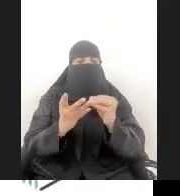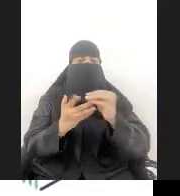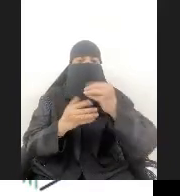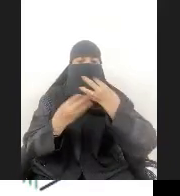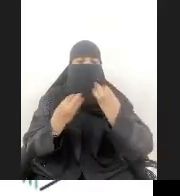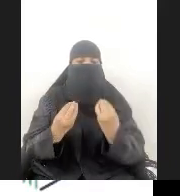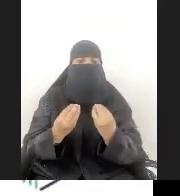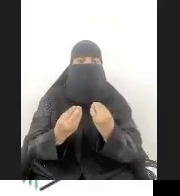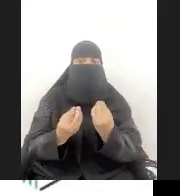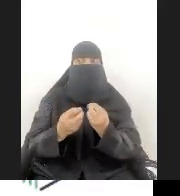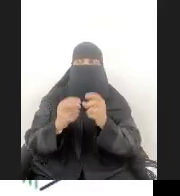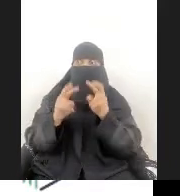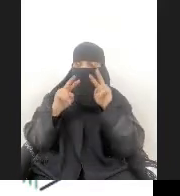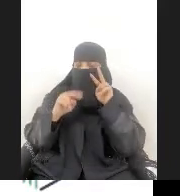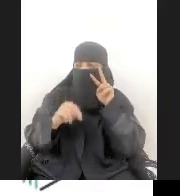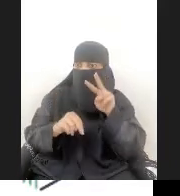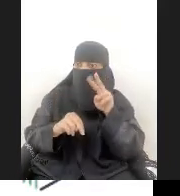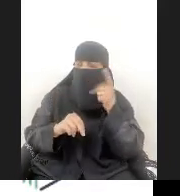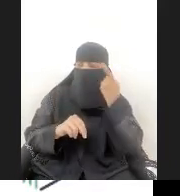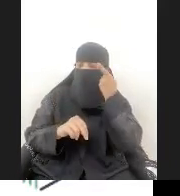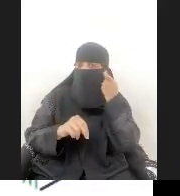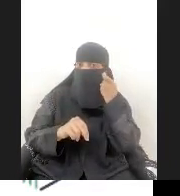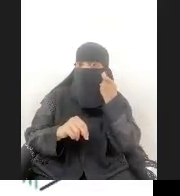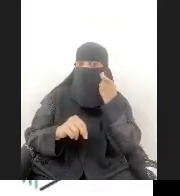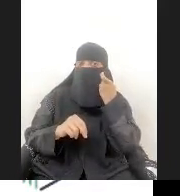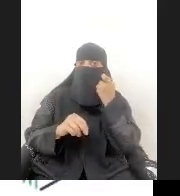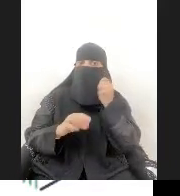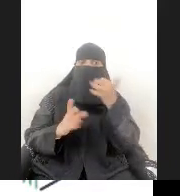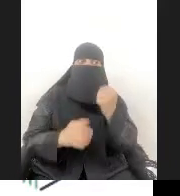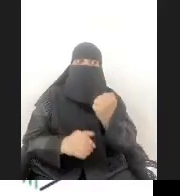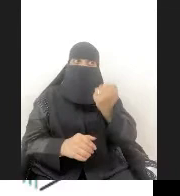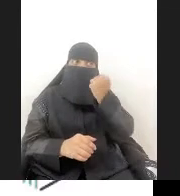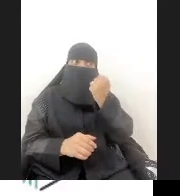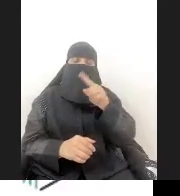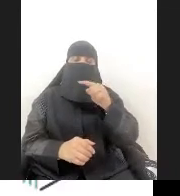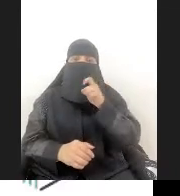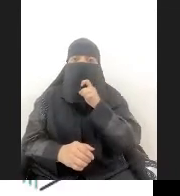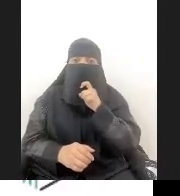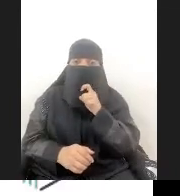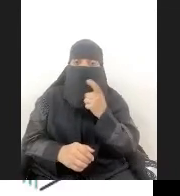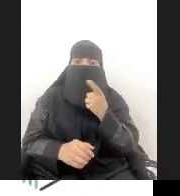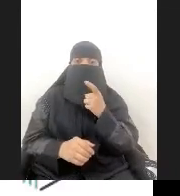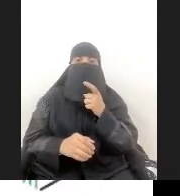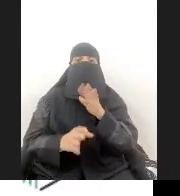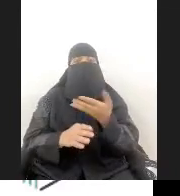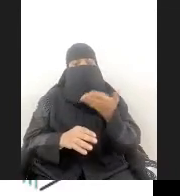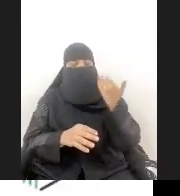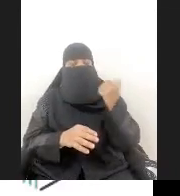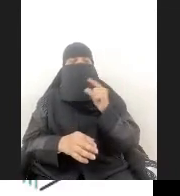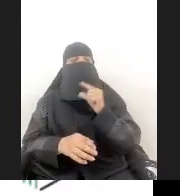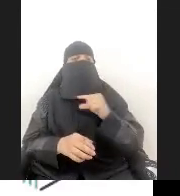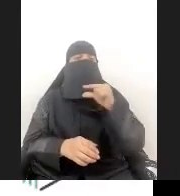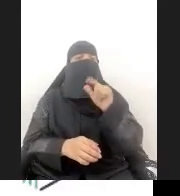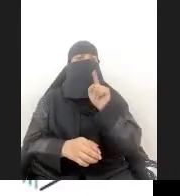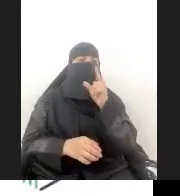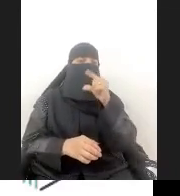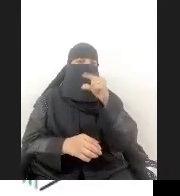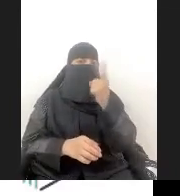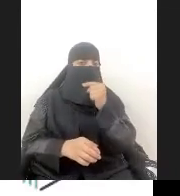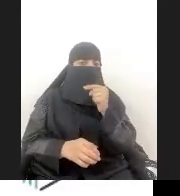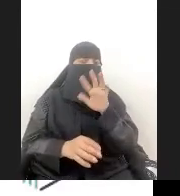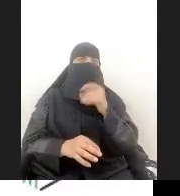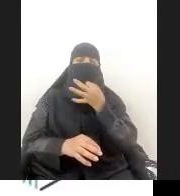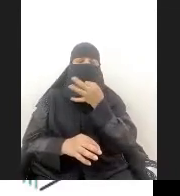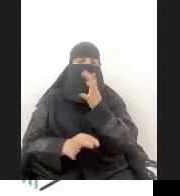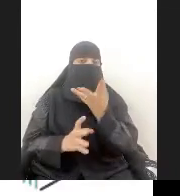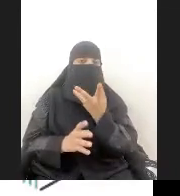تكتشف نقاط القوة ونقاط الضعف. ذكرها الأستاذ الدكتور بدر، قال لي كل الفصل الدراسي له نقاط